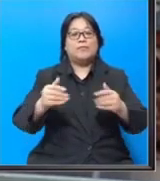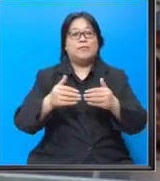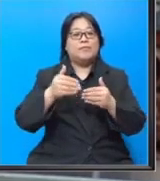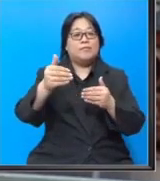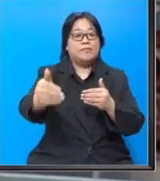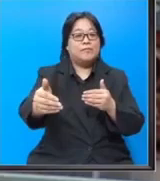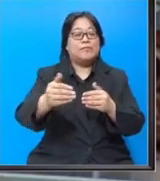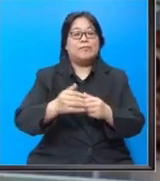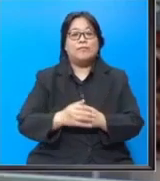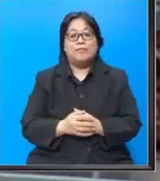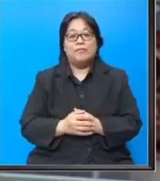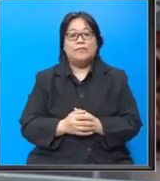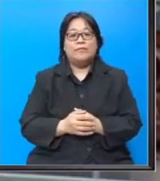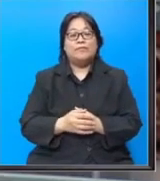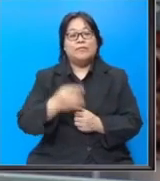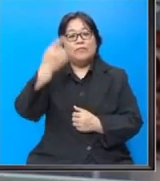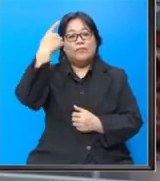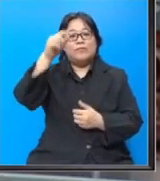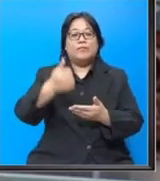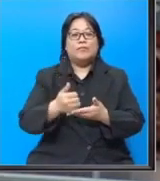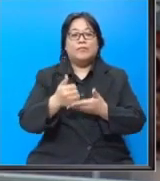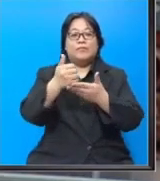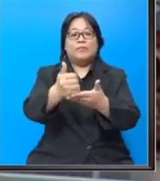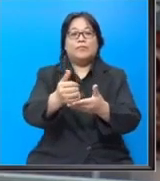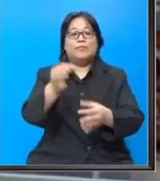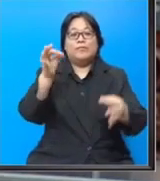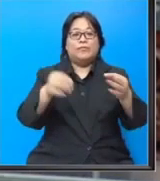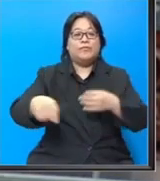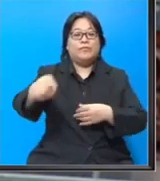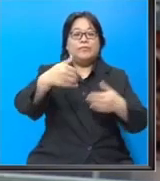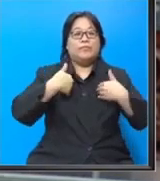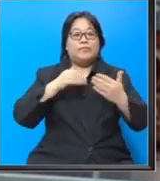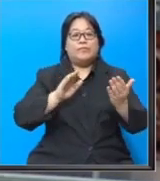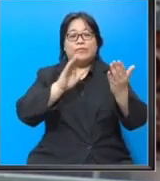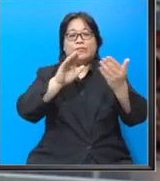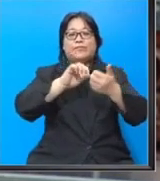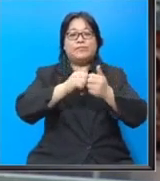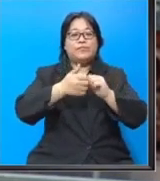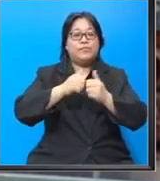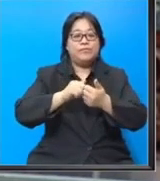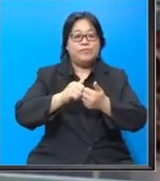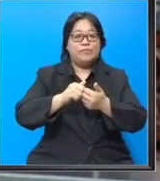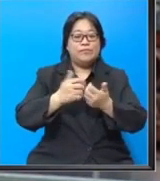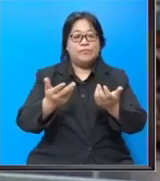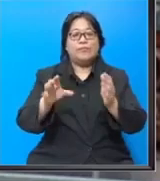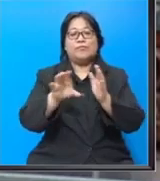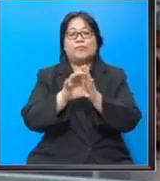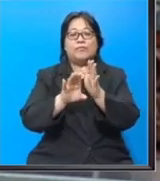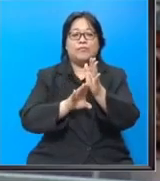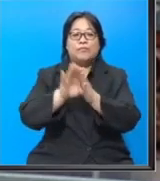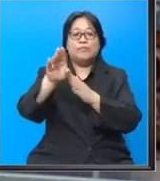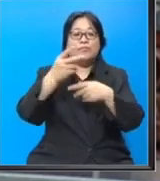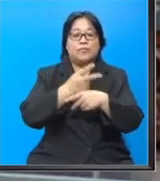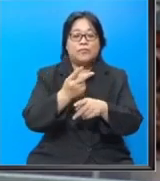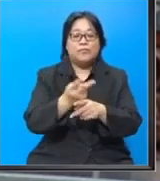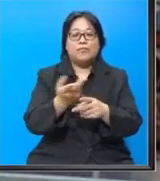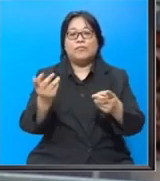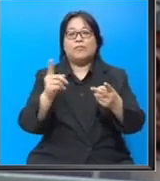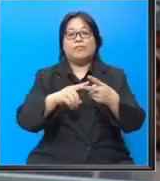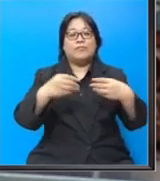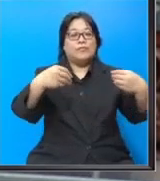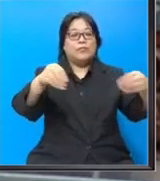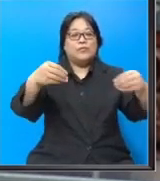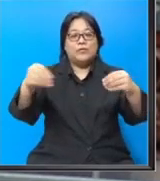dibuat bagi membantu mereka jika mereka menghadapi apapun masalah seperti pembangunan produk